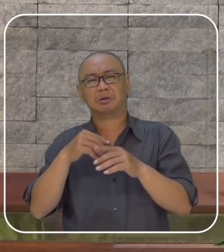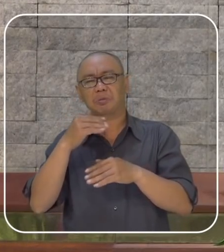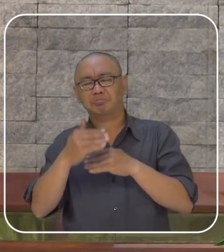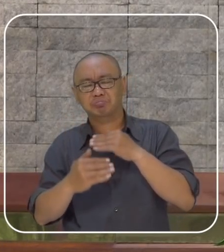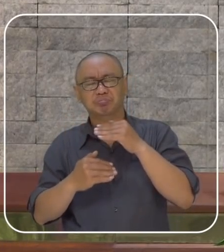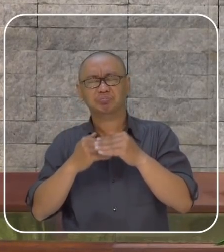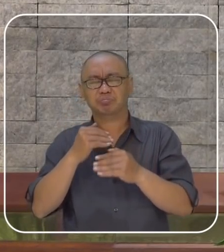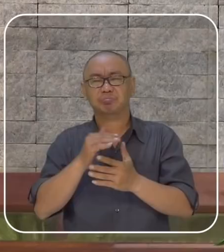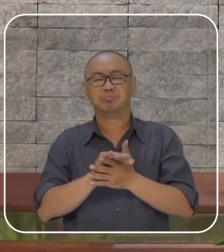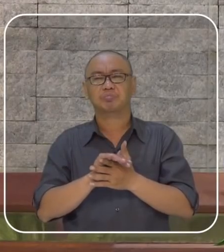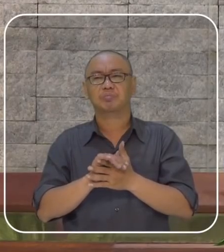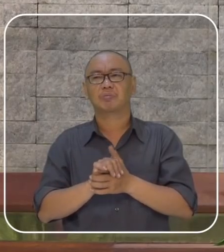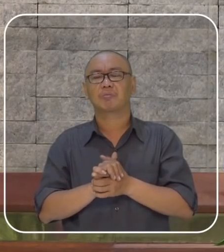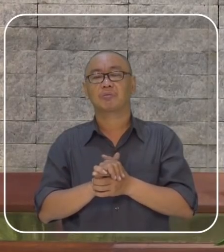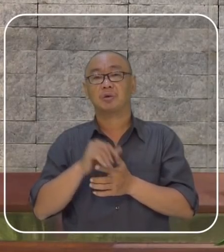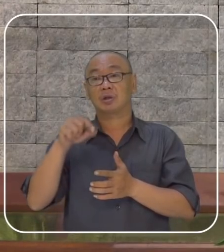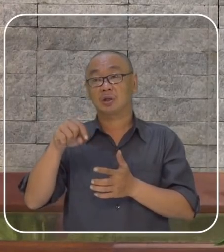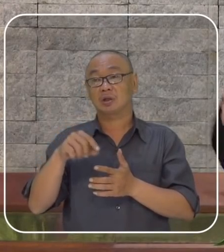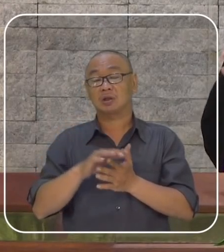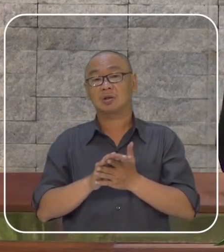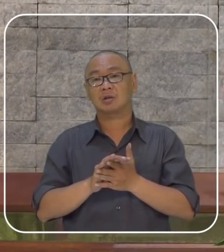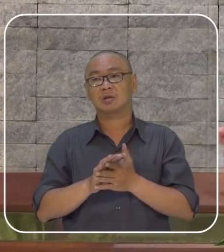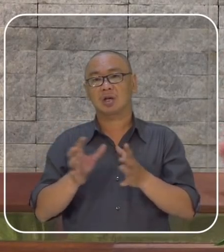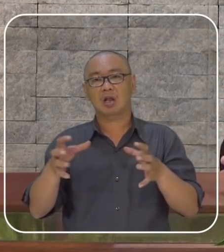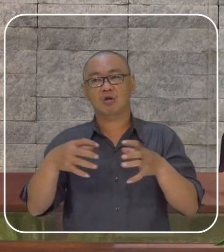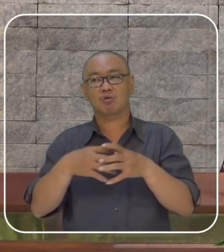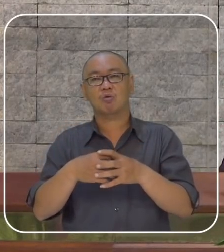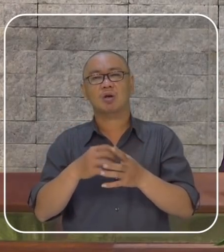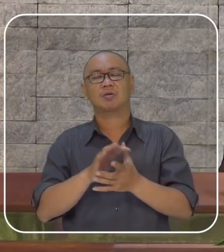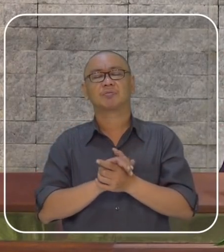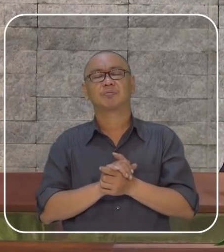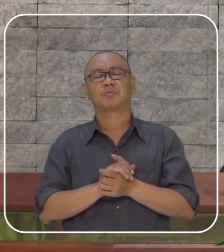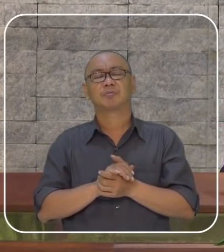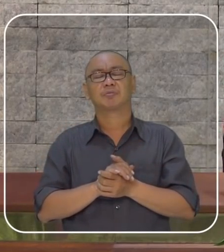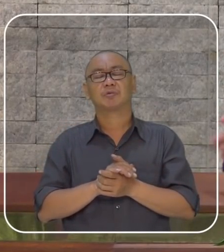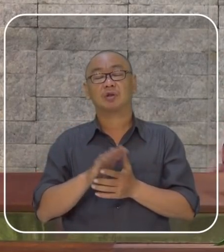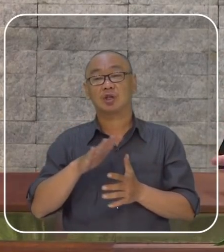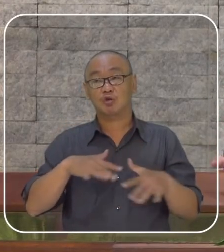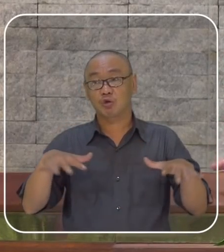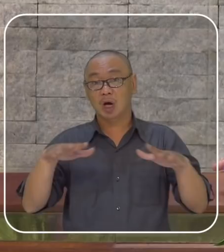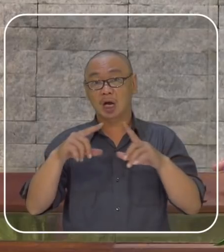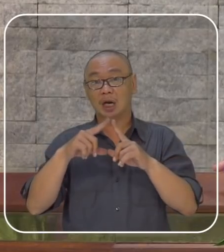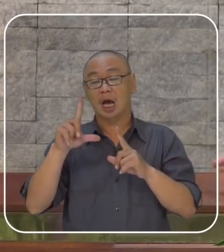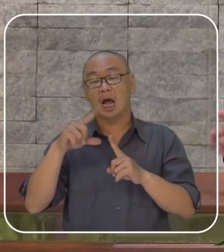Nah, disinilah pada akhirnya, di lingkungan altar, di